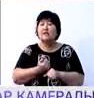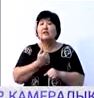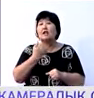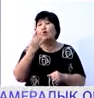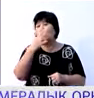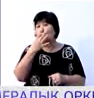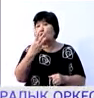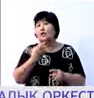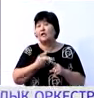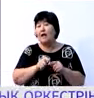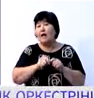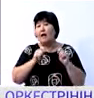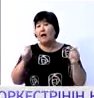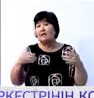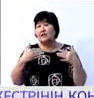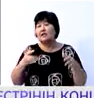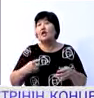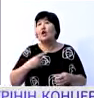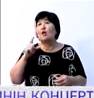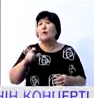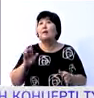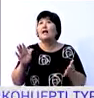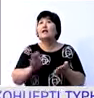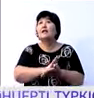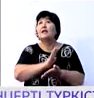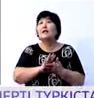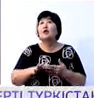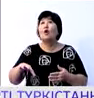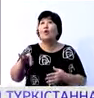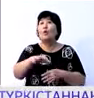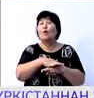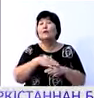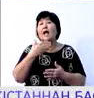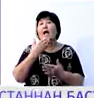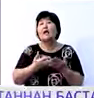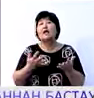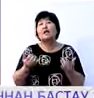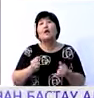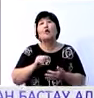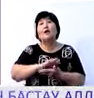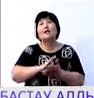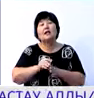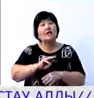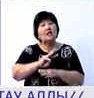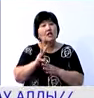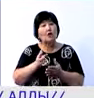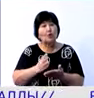сол мамандарға тегін облыс тұрғындарының кеңес алуына жағдай жасап отырмыз.